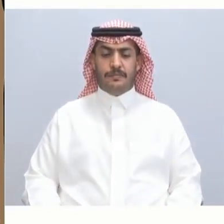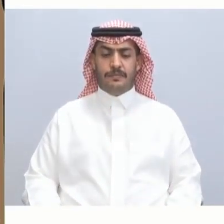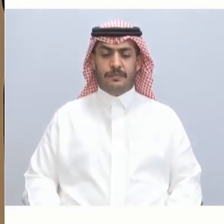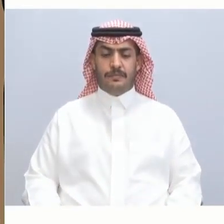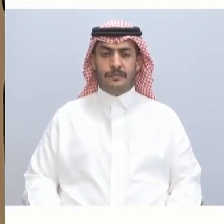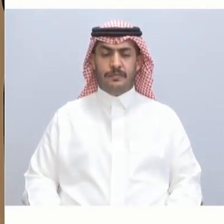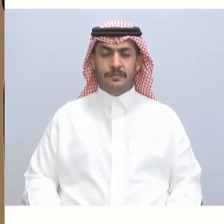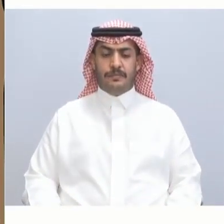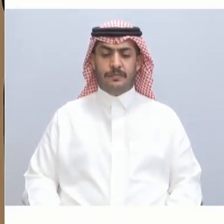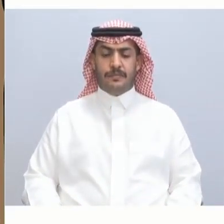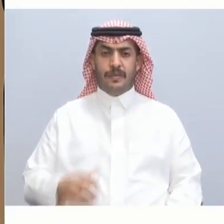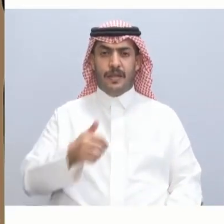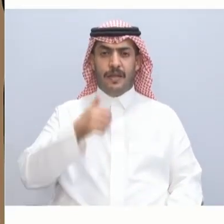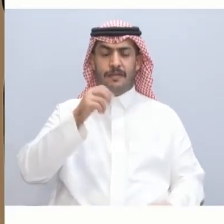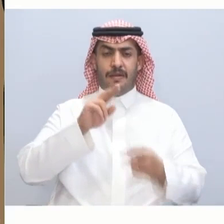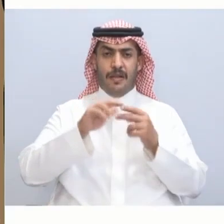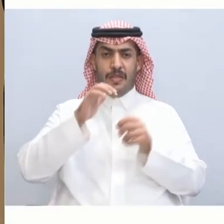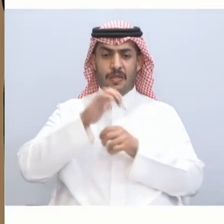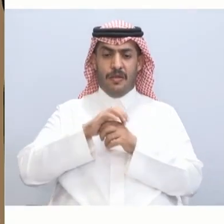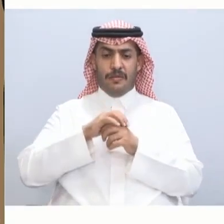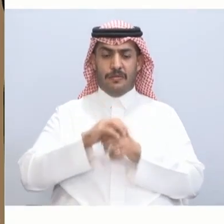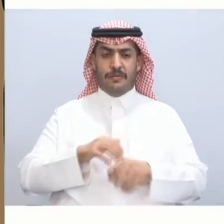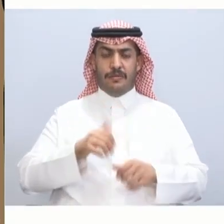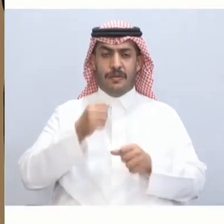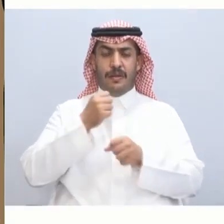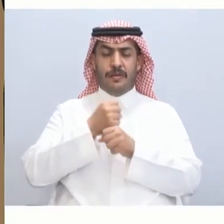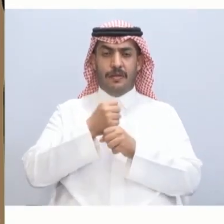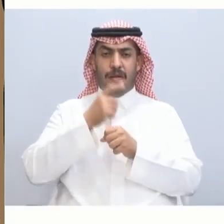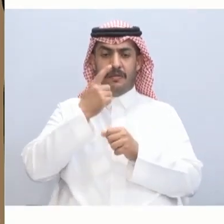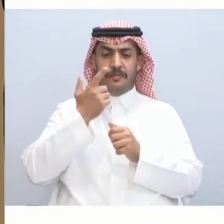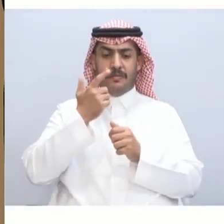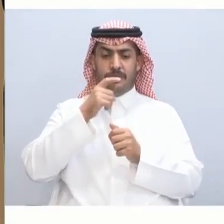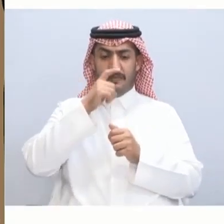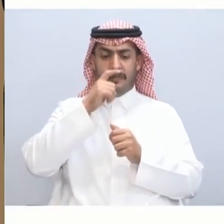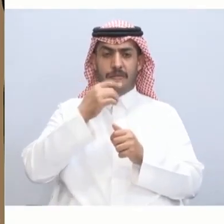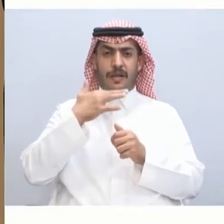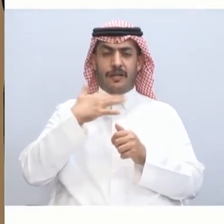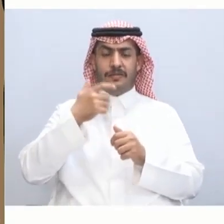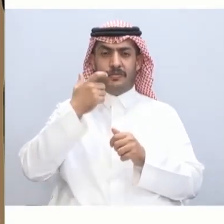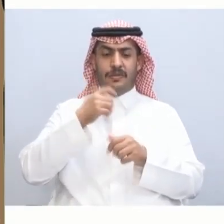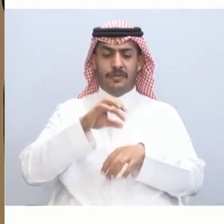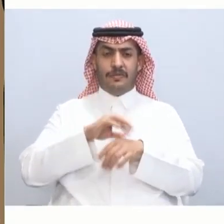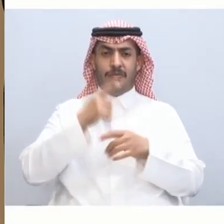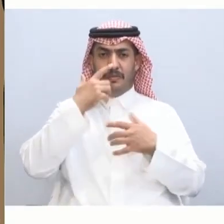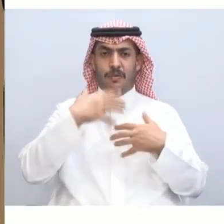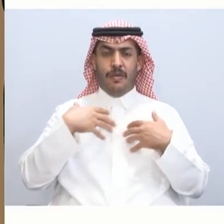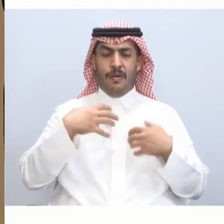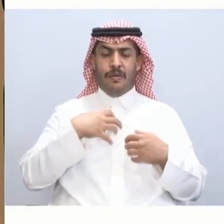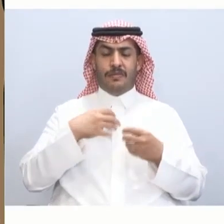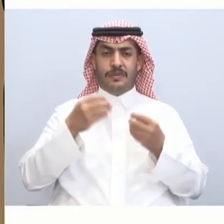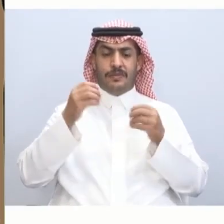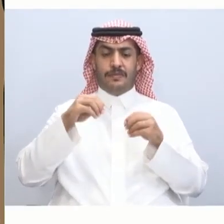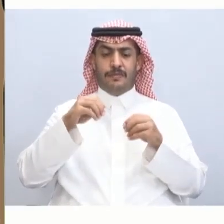والاحباط وافضل تعريف للضغوط هو عمليه تعارض تفسد على الفرد سعادته وصحته